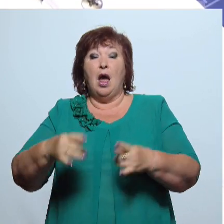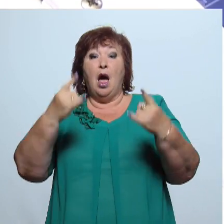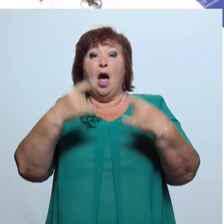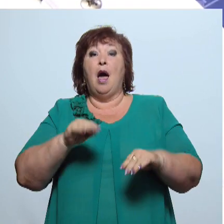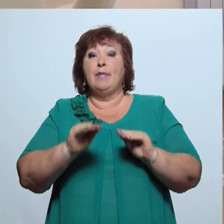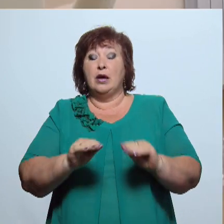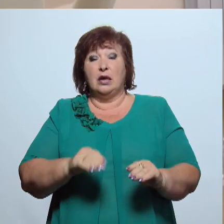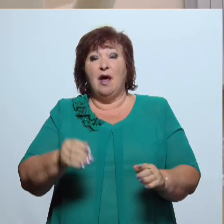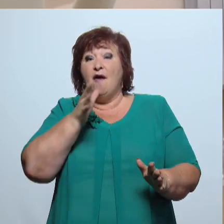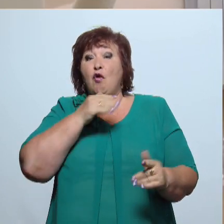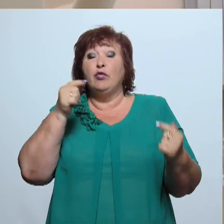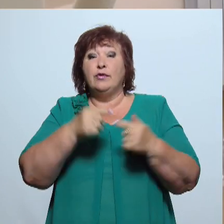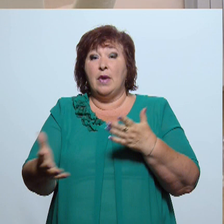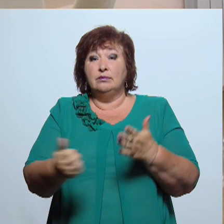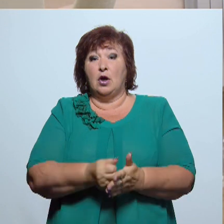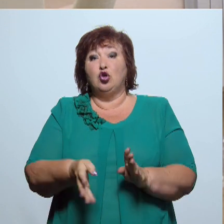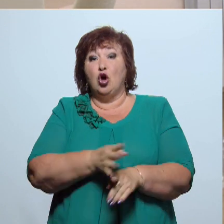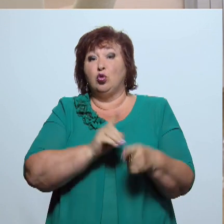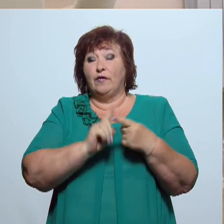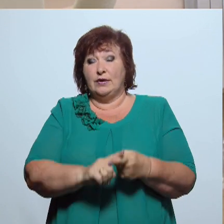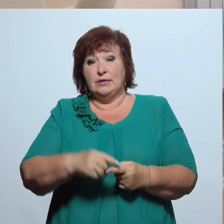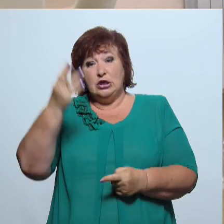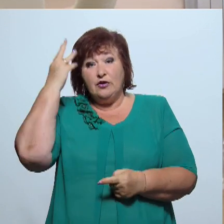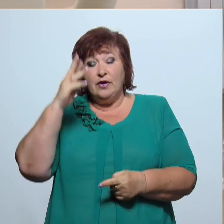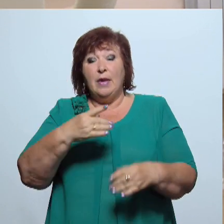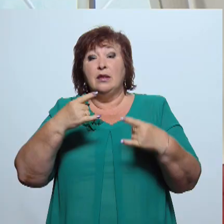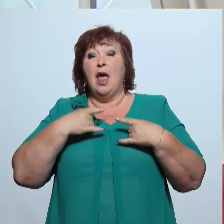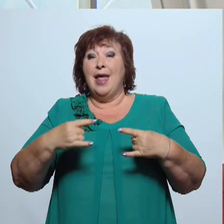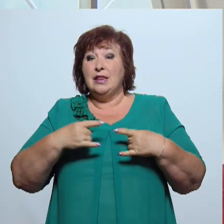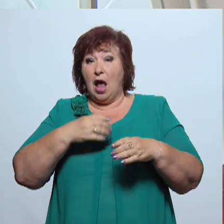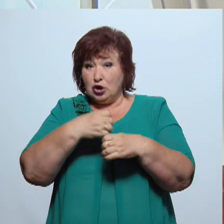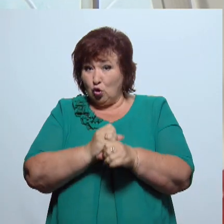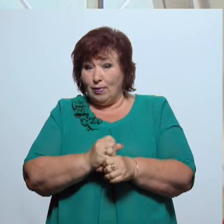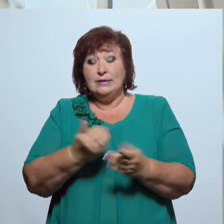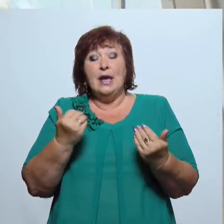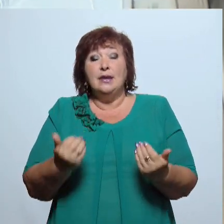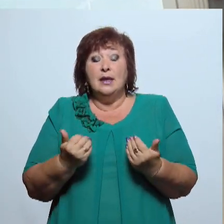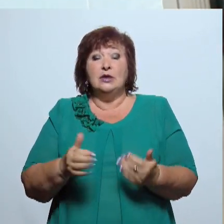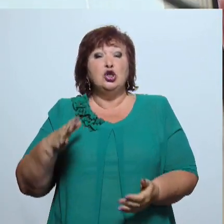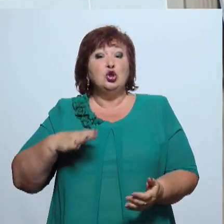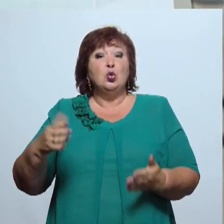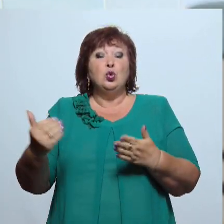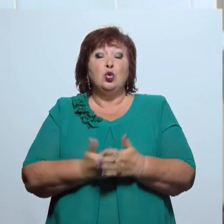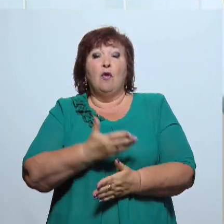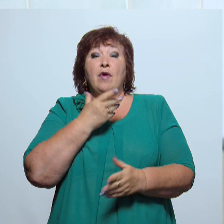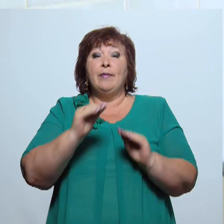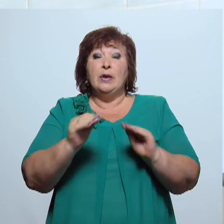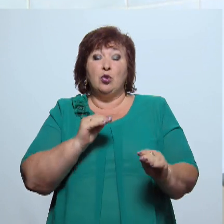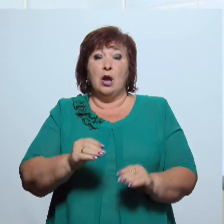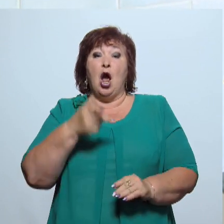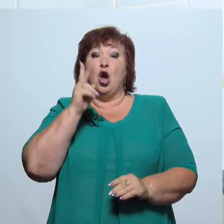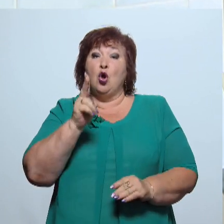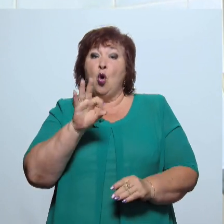выявить осложнения от коронавирусной инфекции должны современные гастроскоп и эндоскоп. Со дня на день здесь ждут и новый прибор для